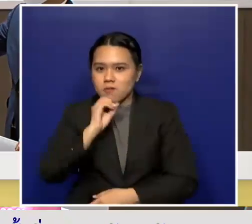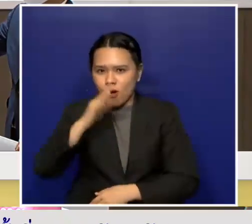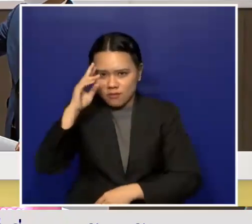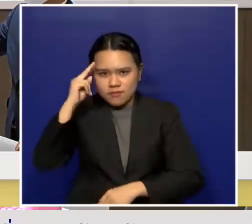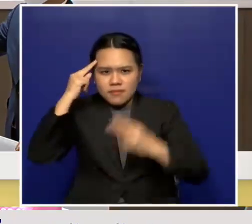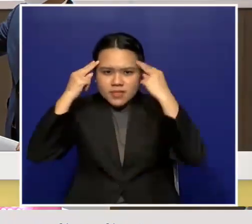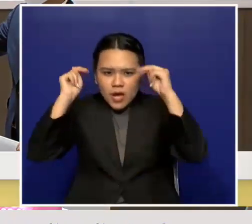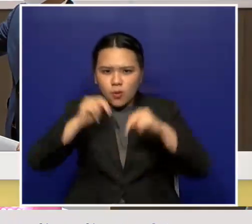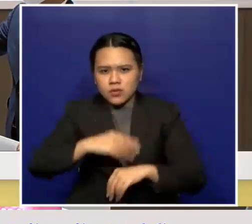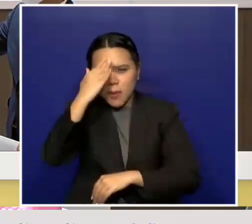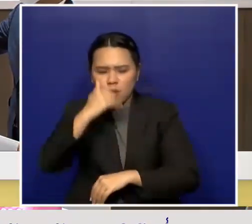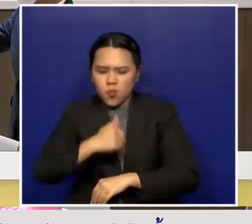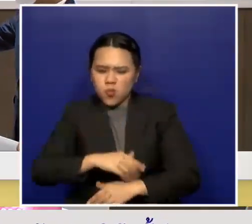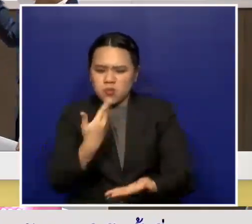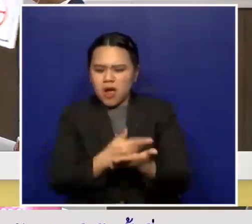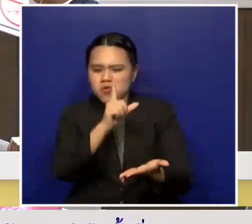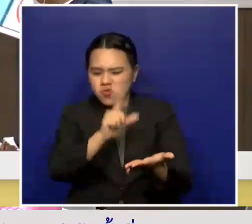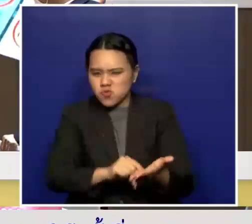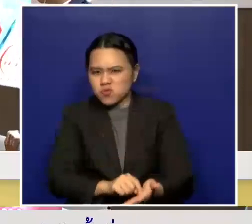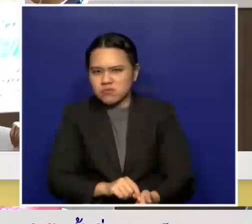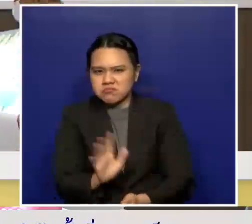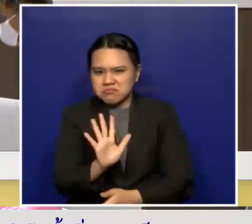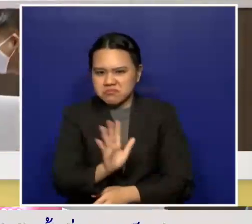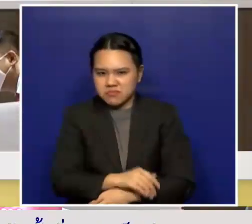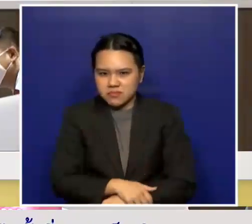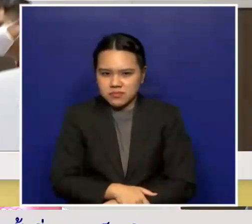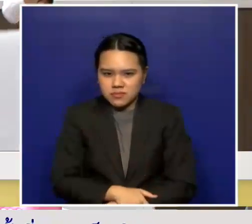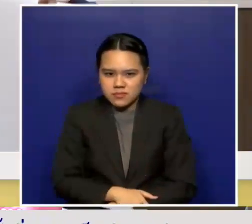ช้ง่ายราคาถูกเกินไปต่อ